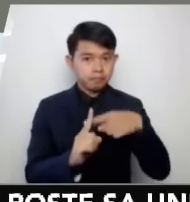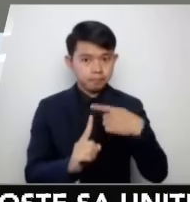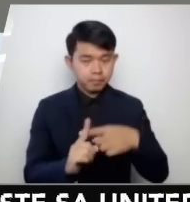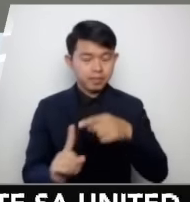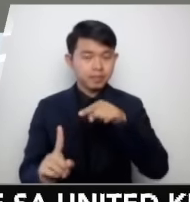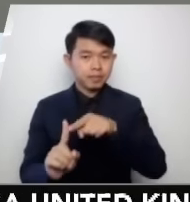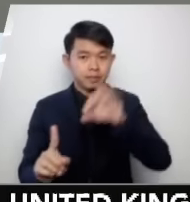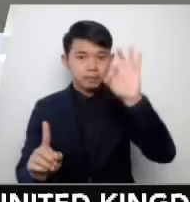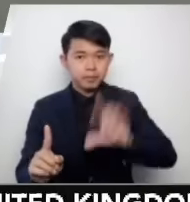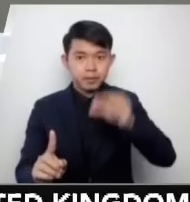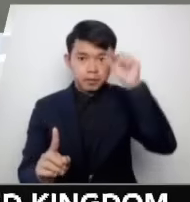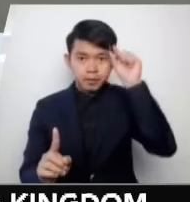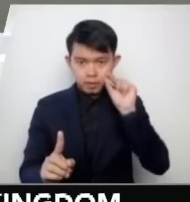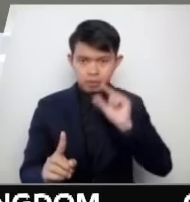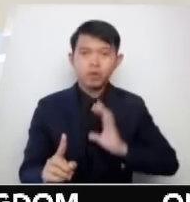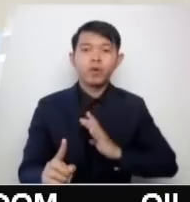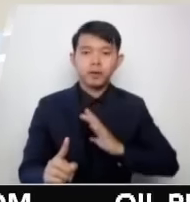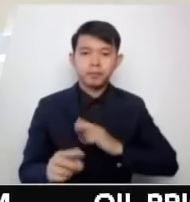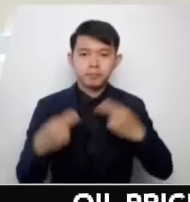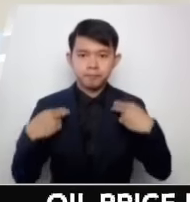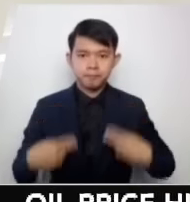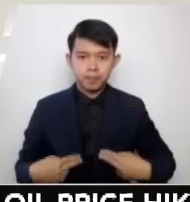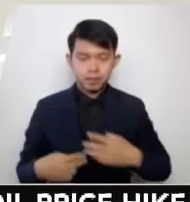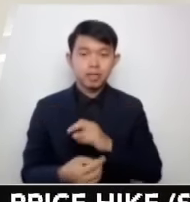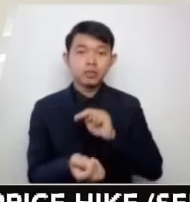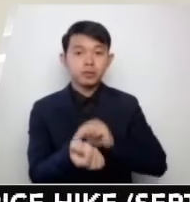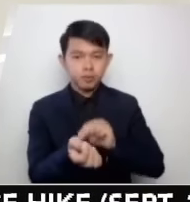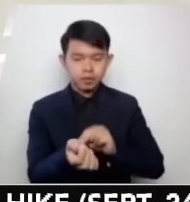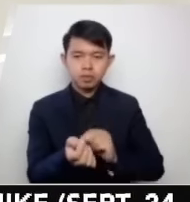araw-araw minomonitor ng mga nurse sa Camp Crame.